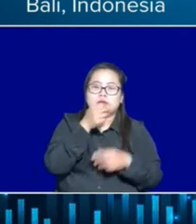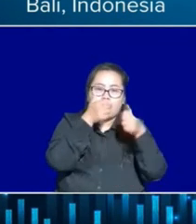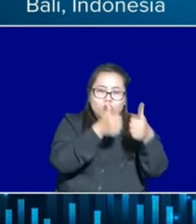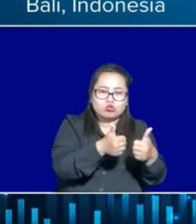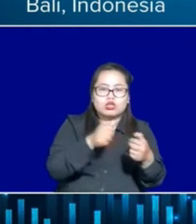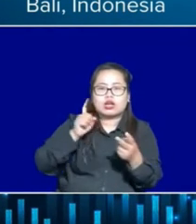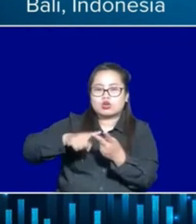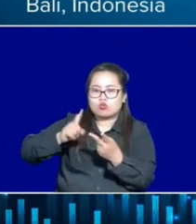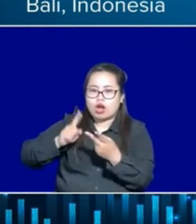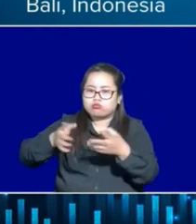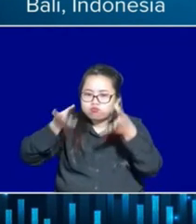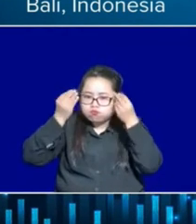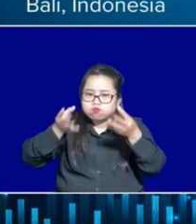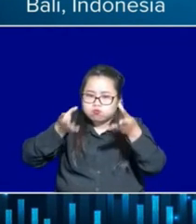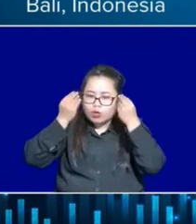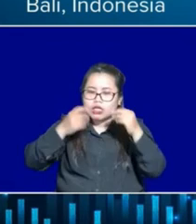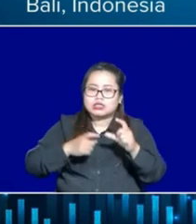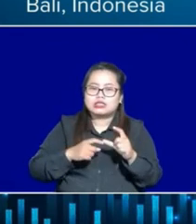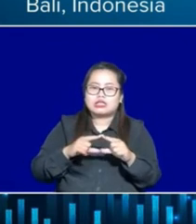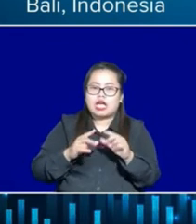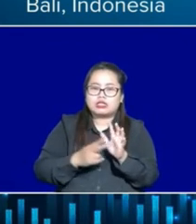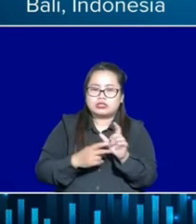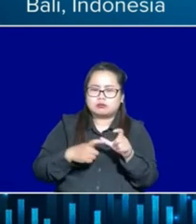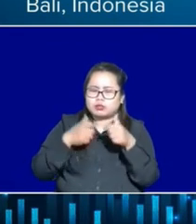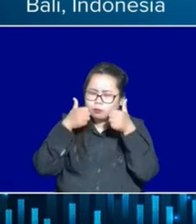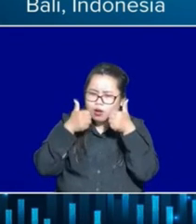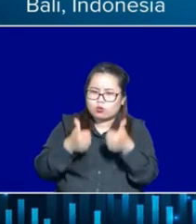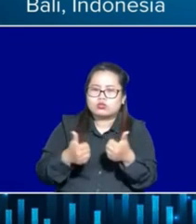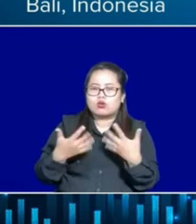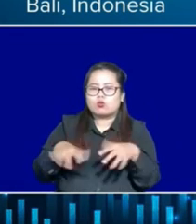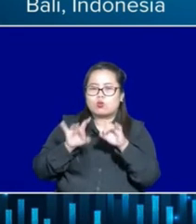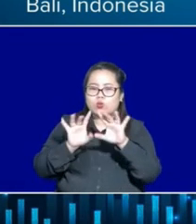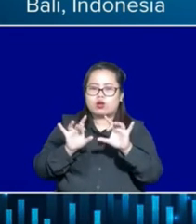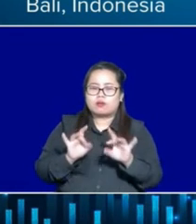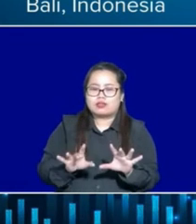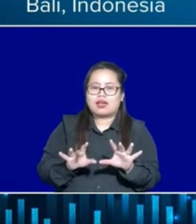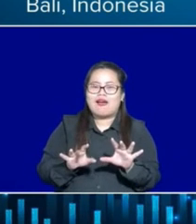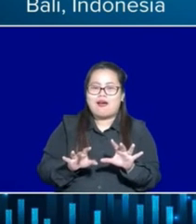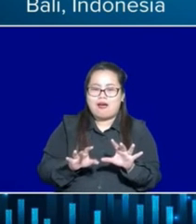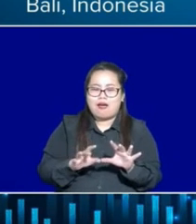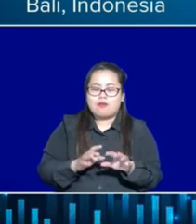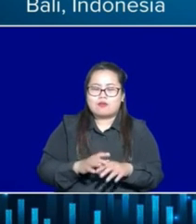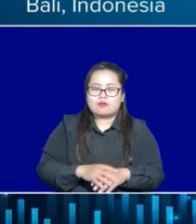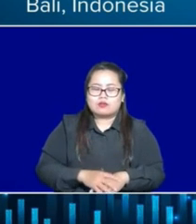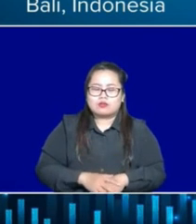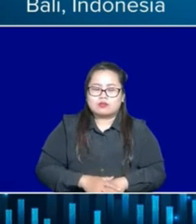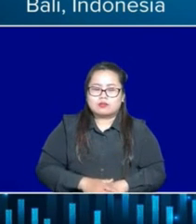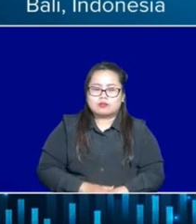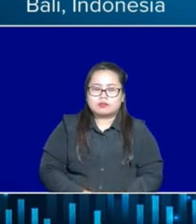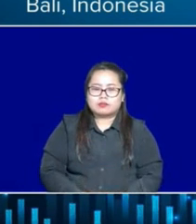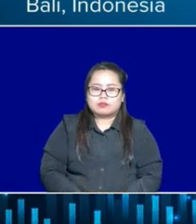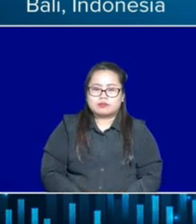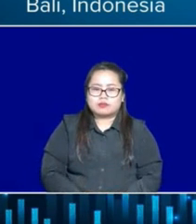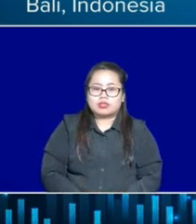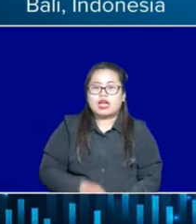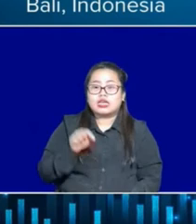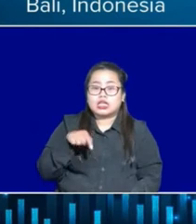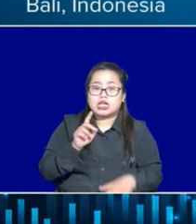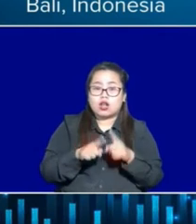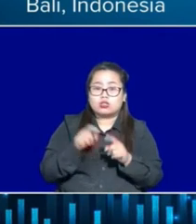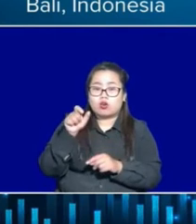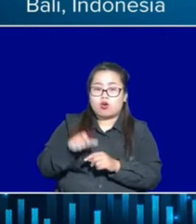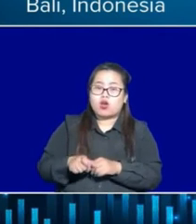dari sains tema itu luar biasa. Jadi para insinyur kalau